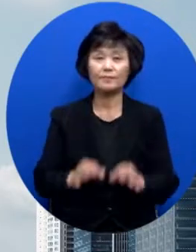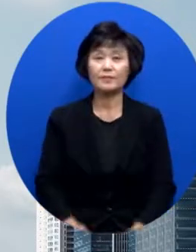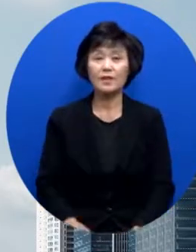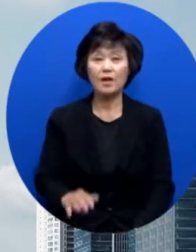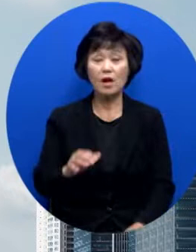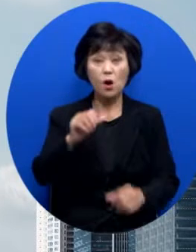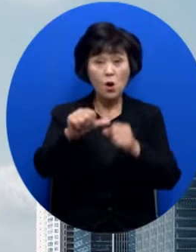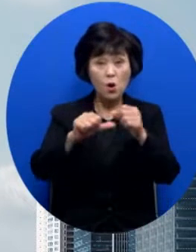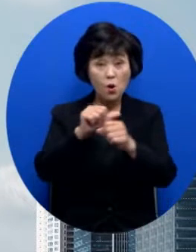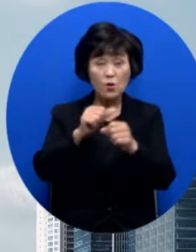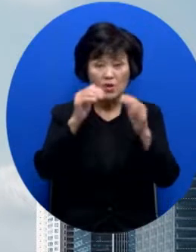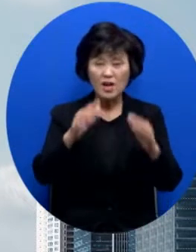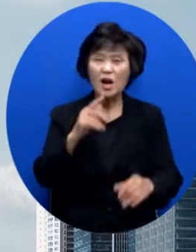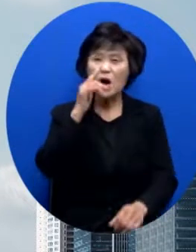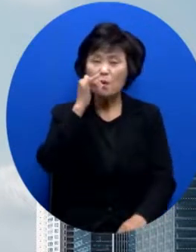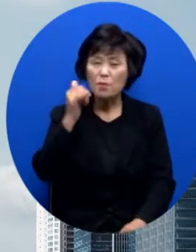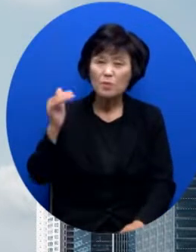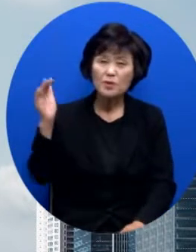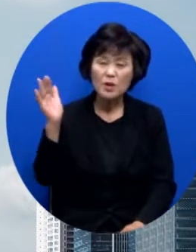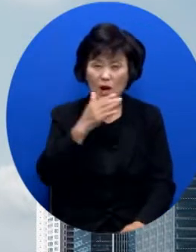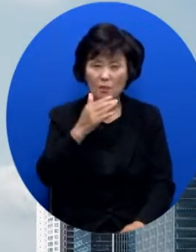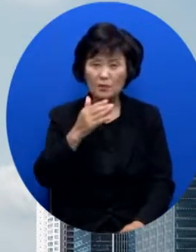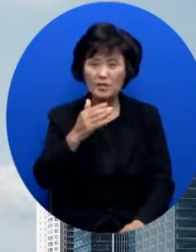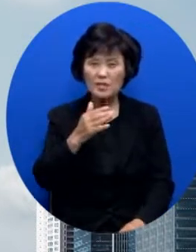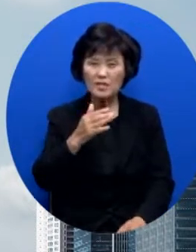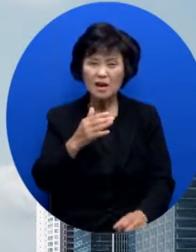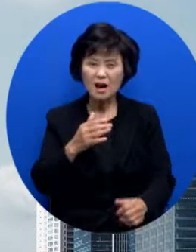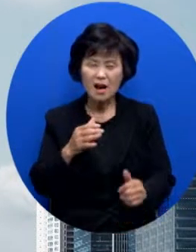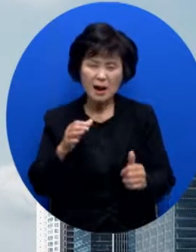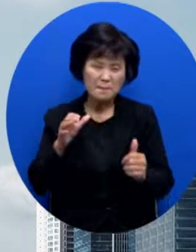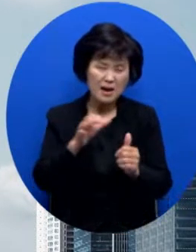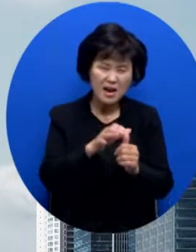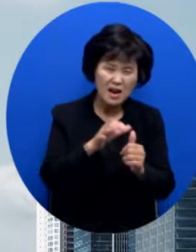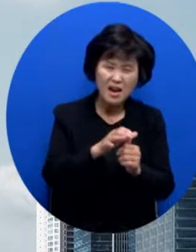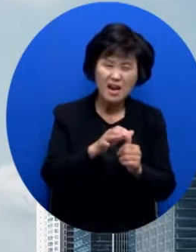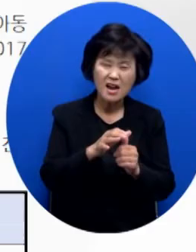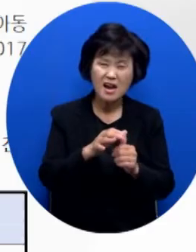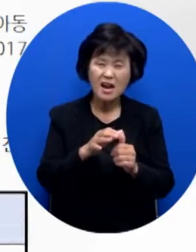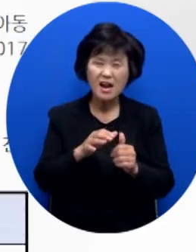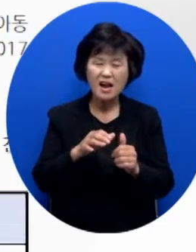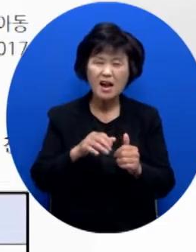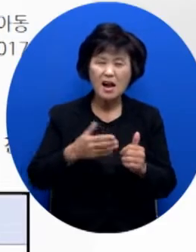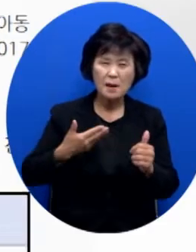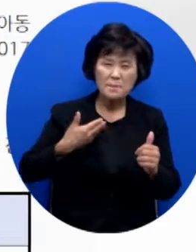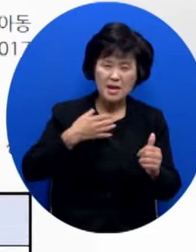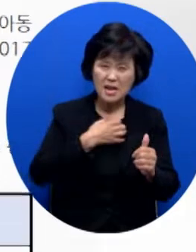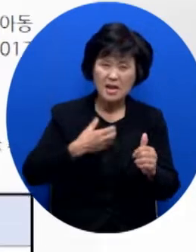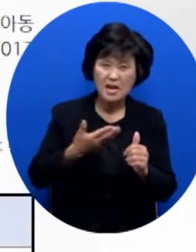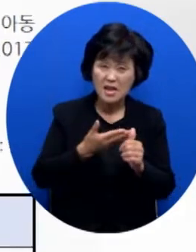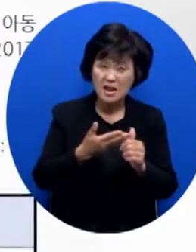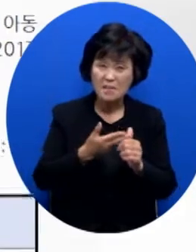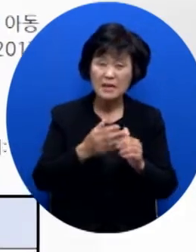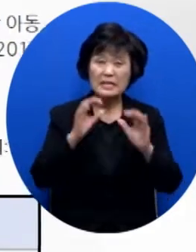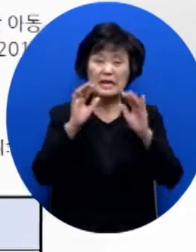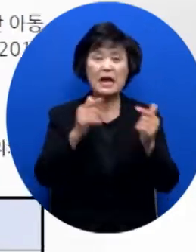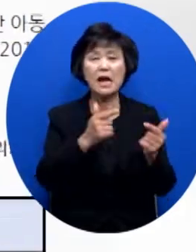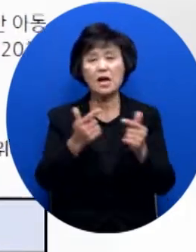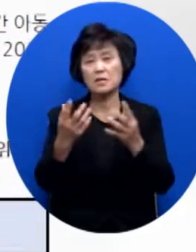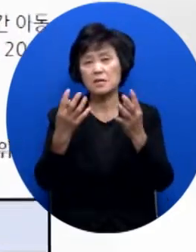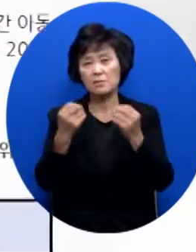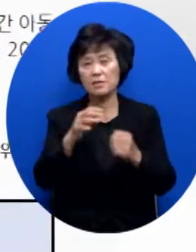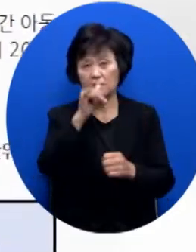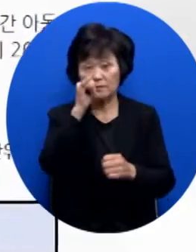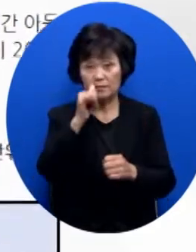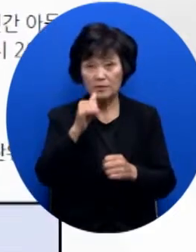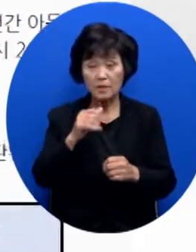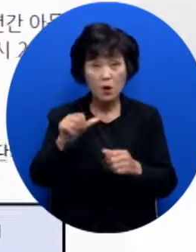최근 5년 동안 부모에게 학대받은 어린이가 11만 명이 넘는 것으로 나타났습니다. 더불어민주당 김원희 의원에 따르면